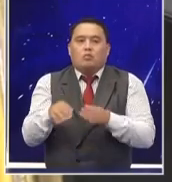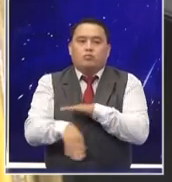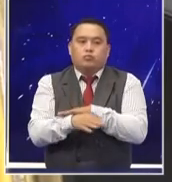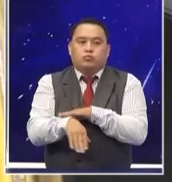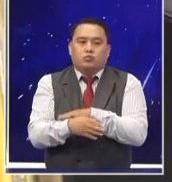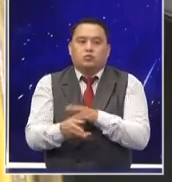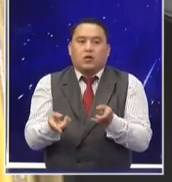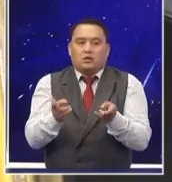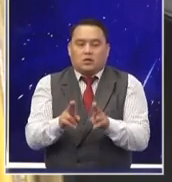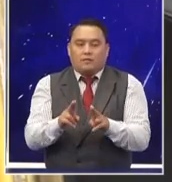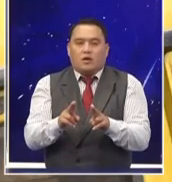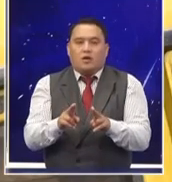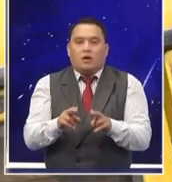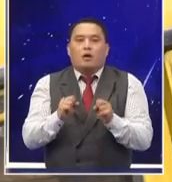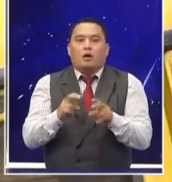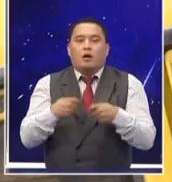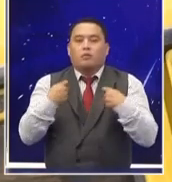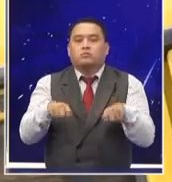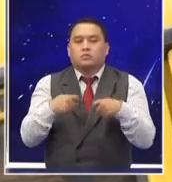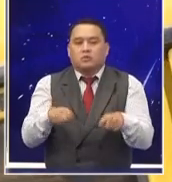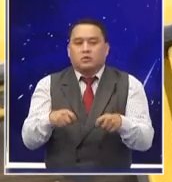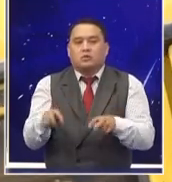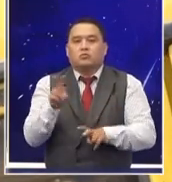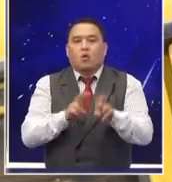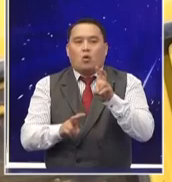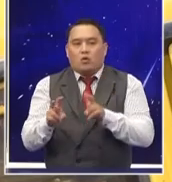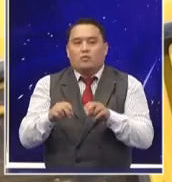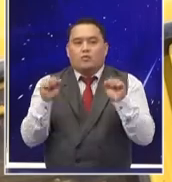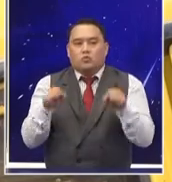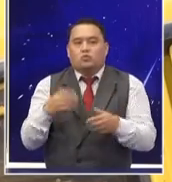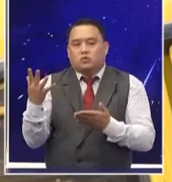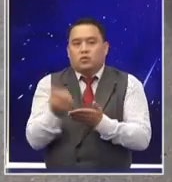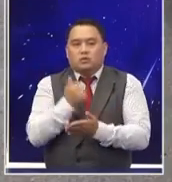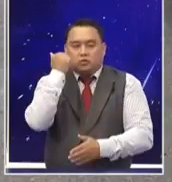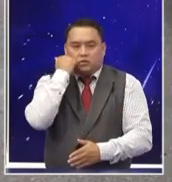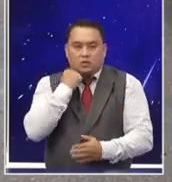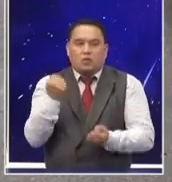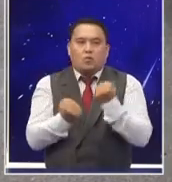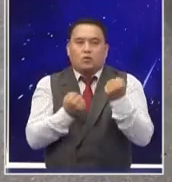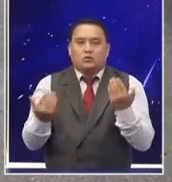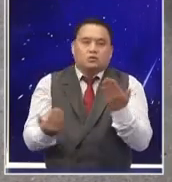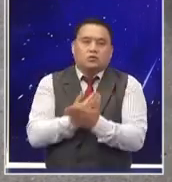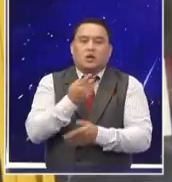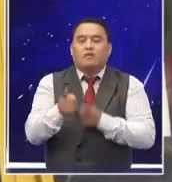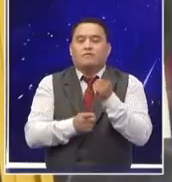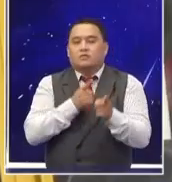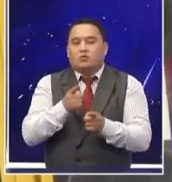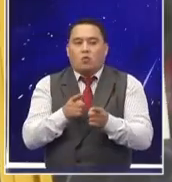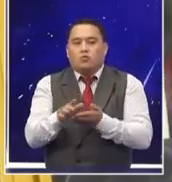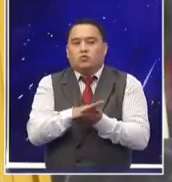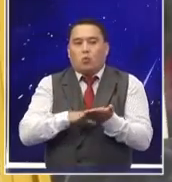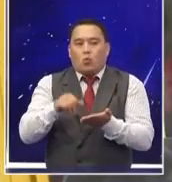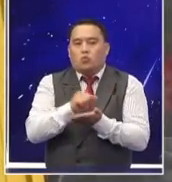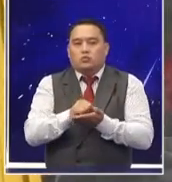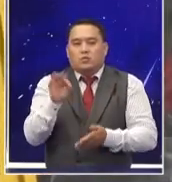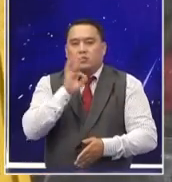тұрама. Жүрмейтін көліктен құтылуға жет. Елден сұрастырып еді, амалын тапты. Ескі көліктерді қайтөңдеу бекетін апарды. Ол жерде